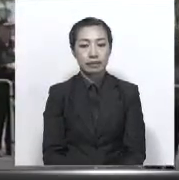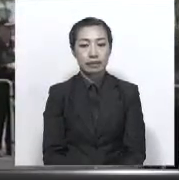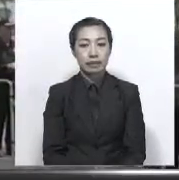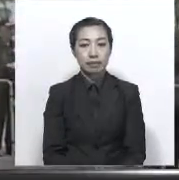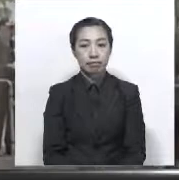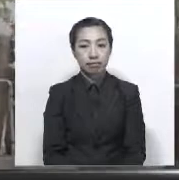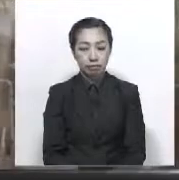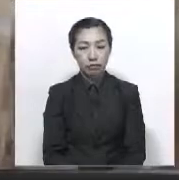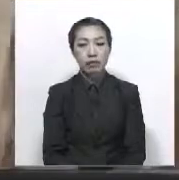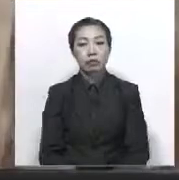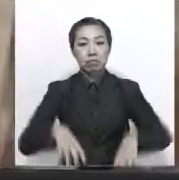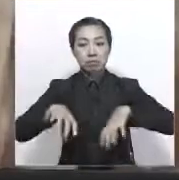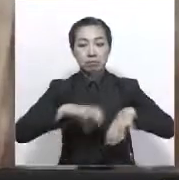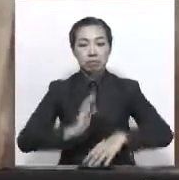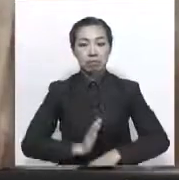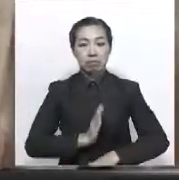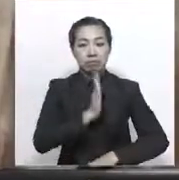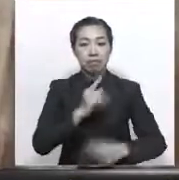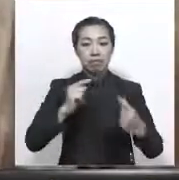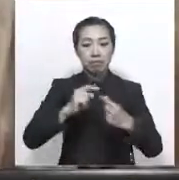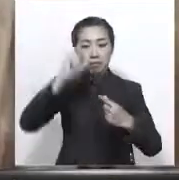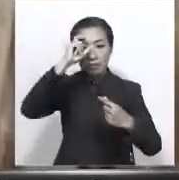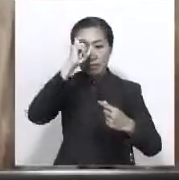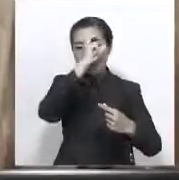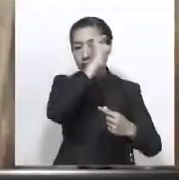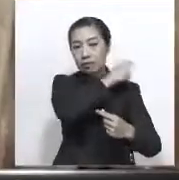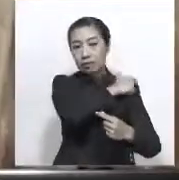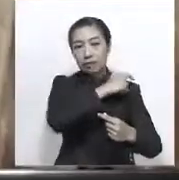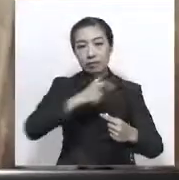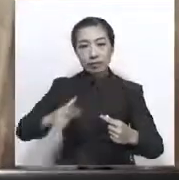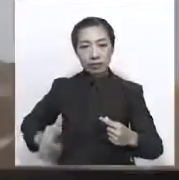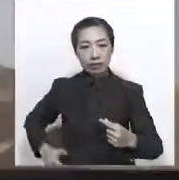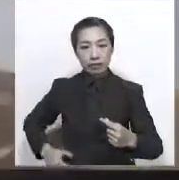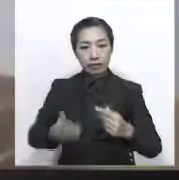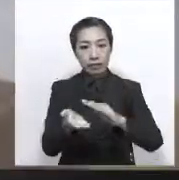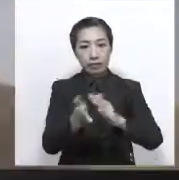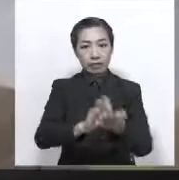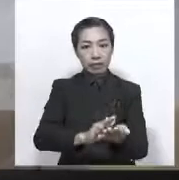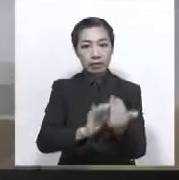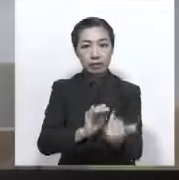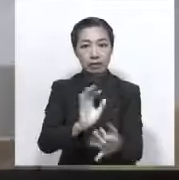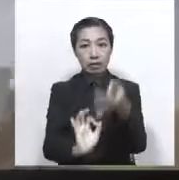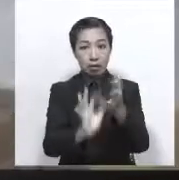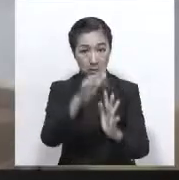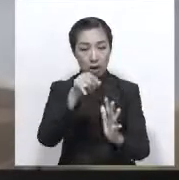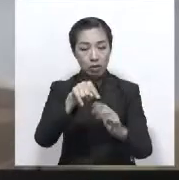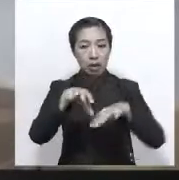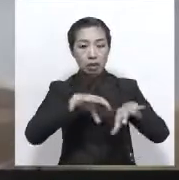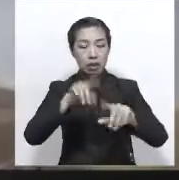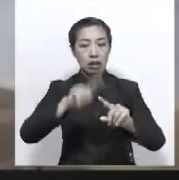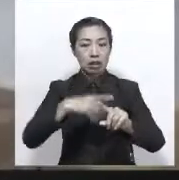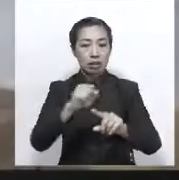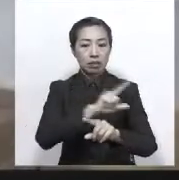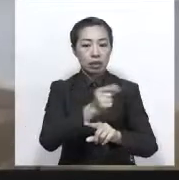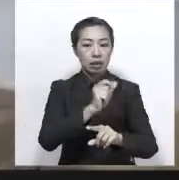งานพระราชพิธีถวายพระเพลิงพระบรมศพพระบาทสมเด็จพระปรมินทรมหาภูมิพลอดุลยเดชระหว่างวันที่